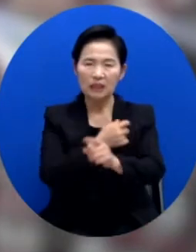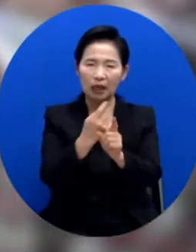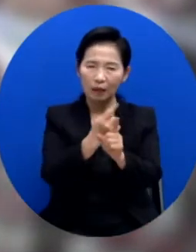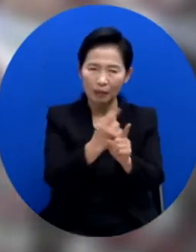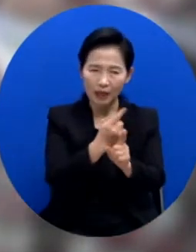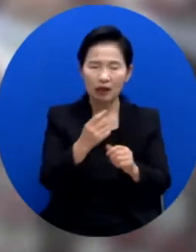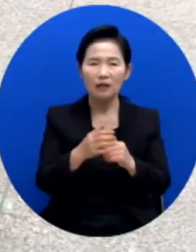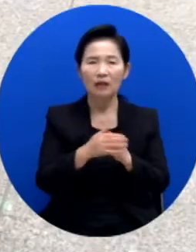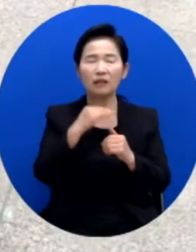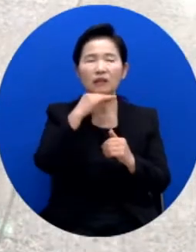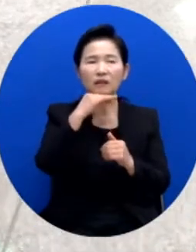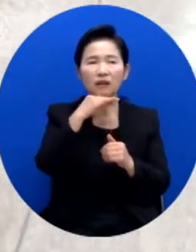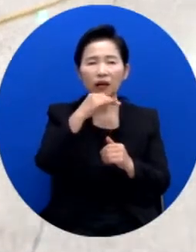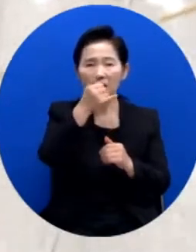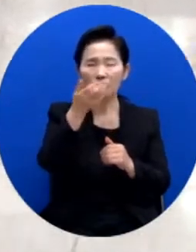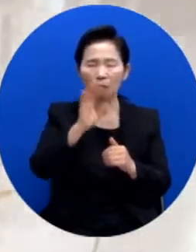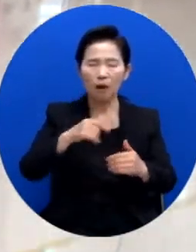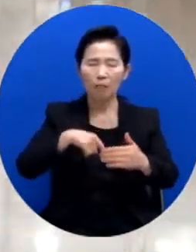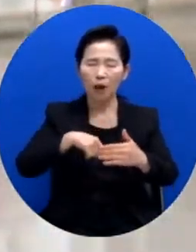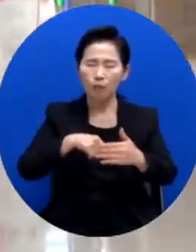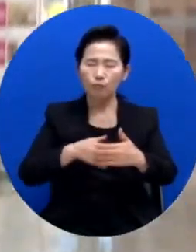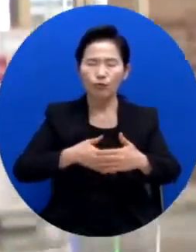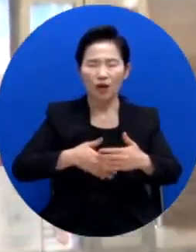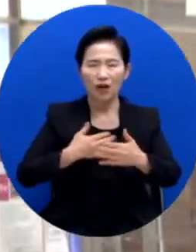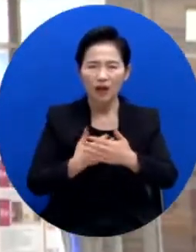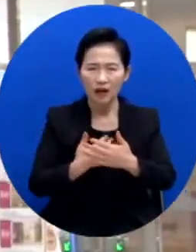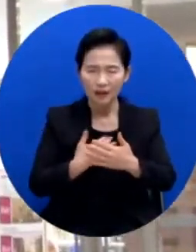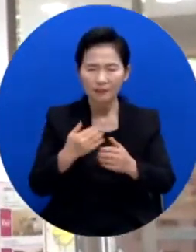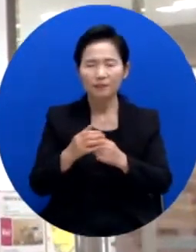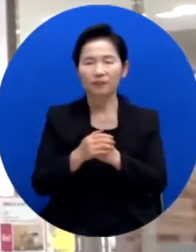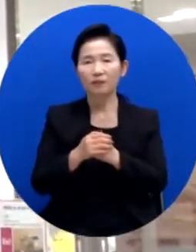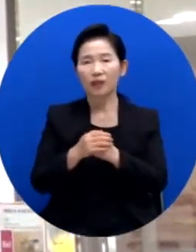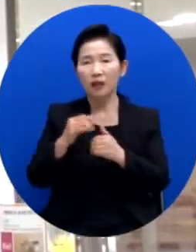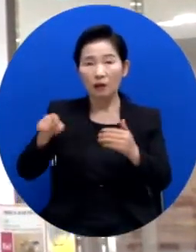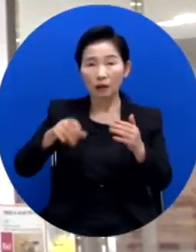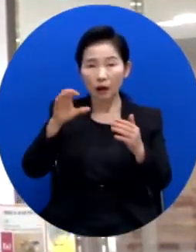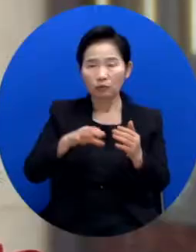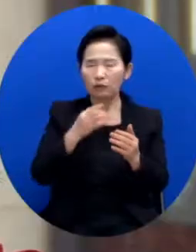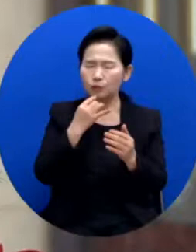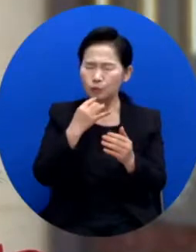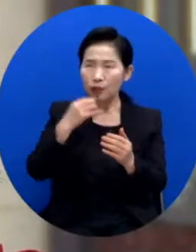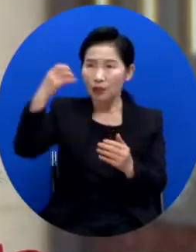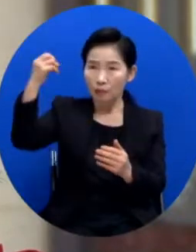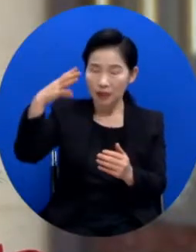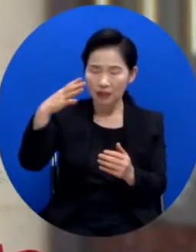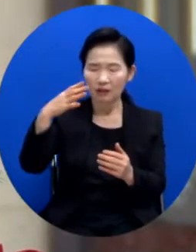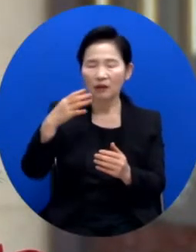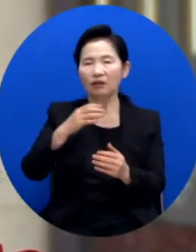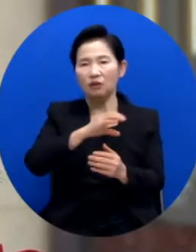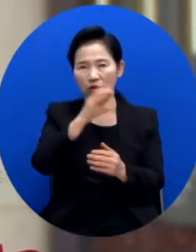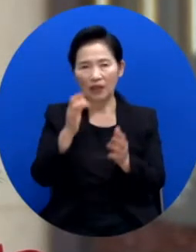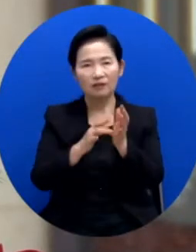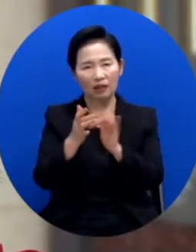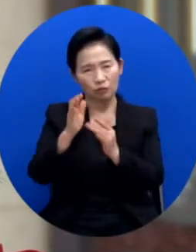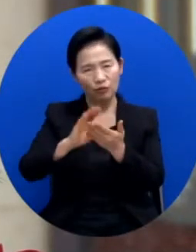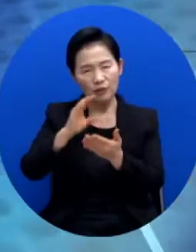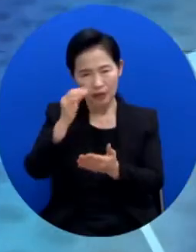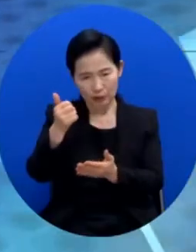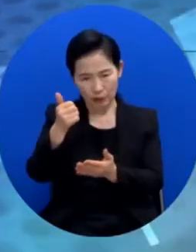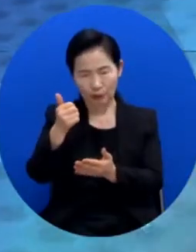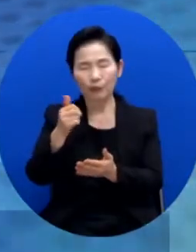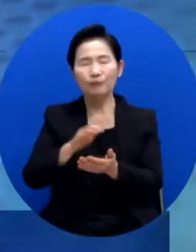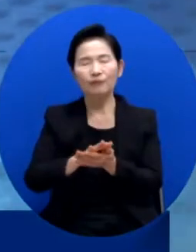이면에 공존하는 불안감. 그 가운데 유일한 빛은 성탄임을 소망으로 받아들이자는 겁니다.